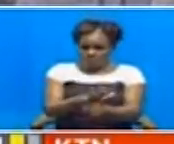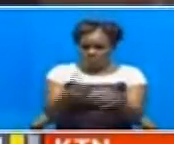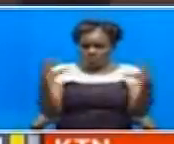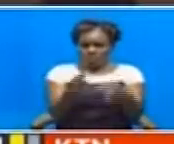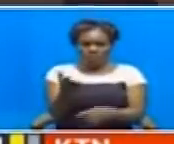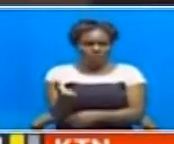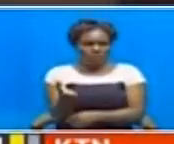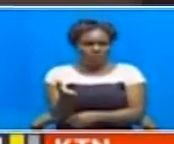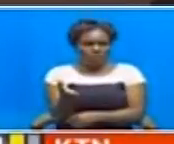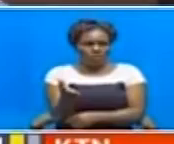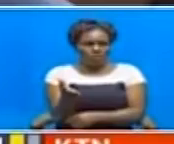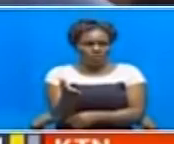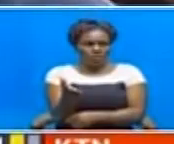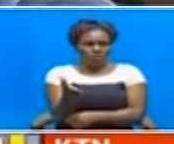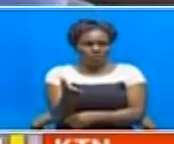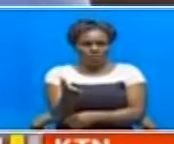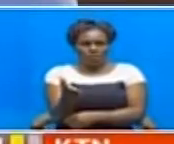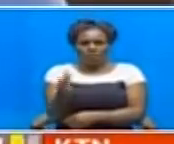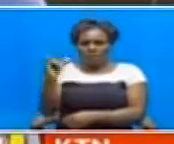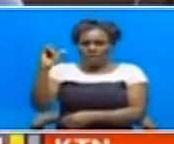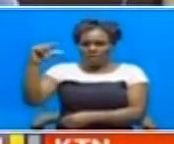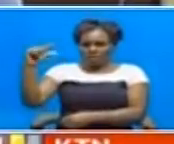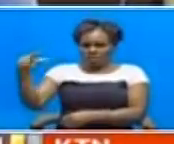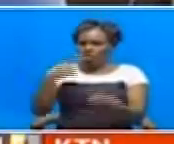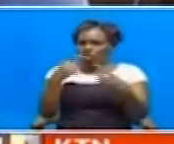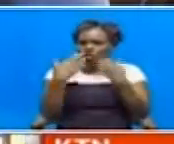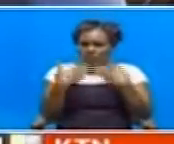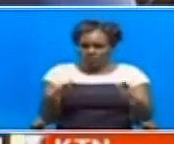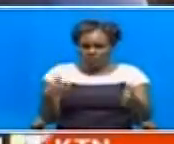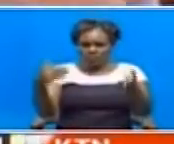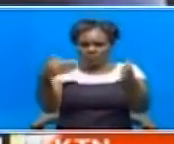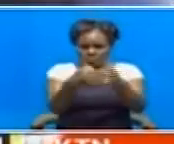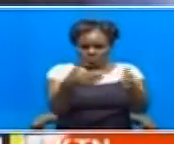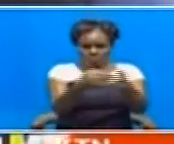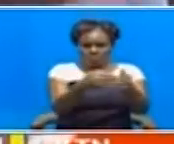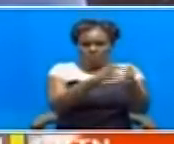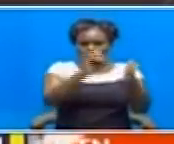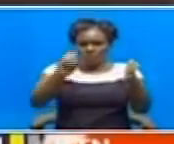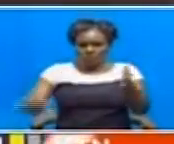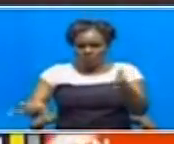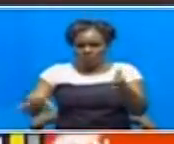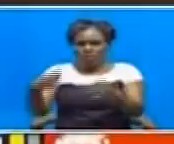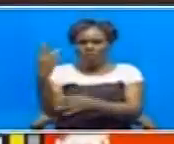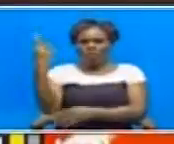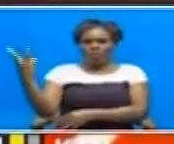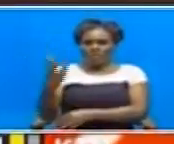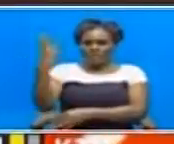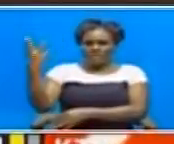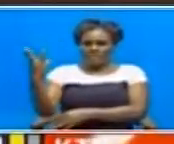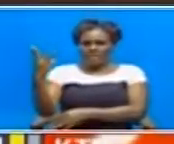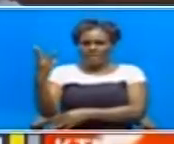hao. IG, mambo ya kafyo itatolewa Jumatatu,